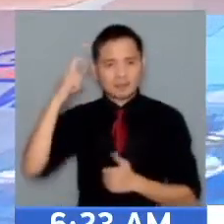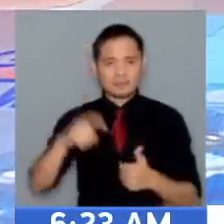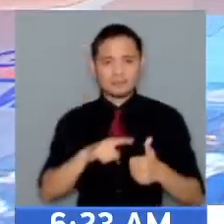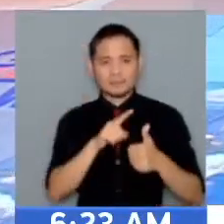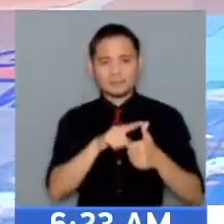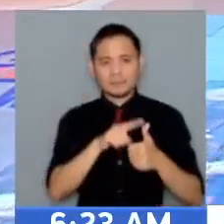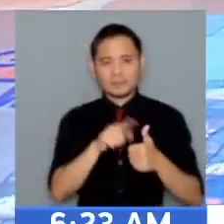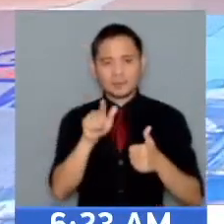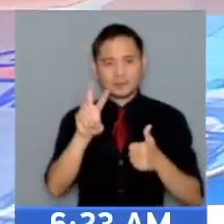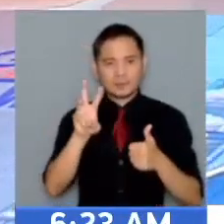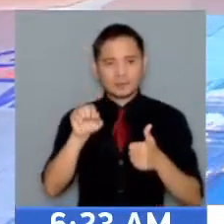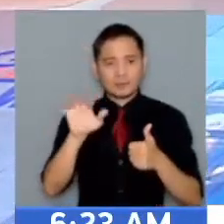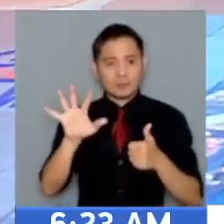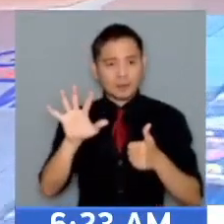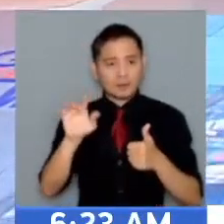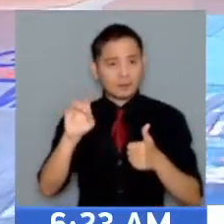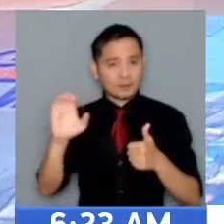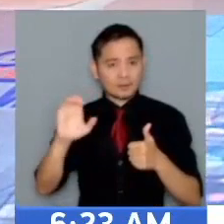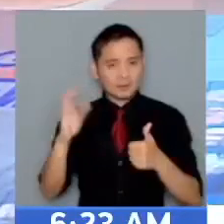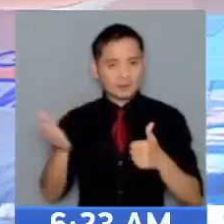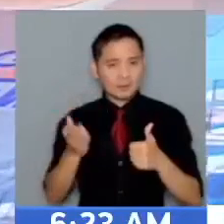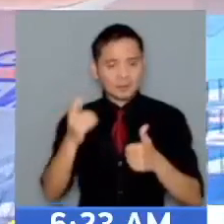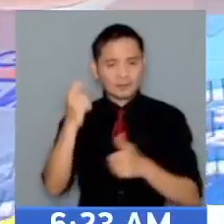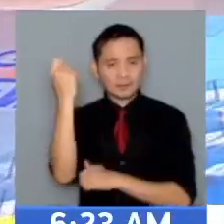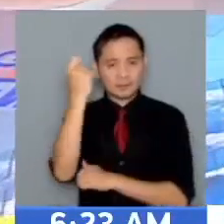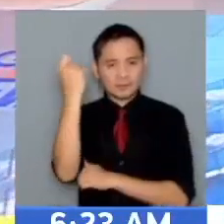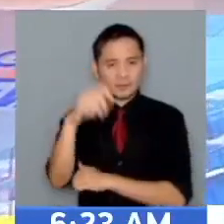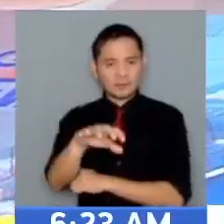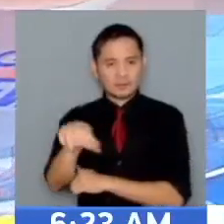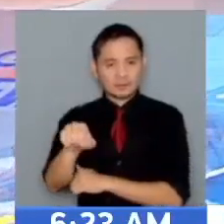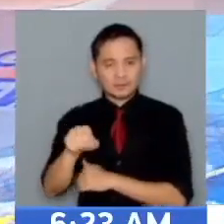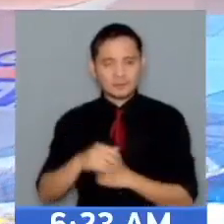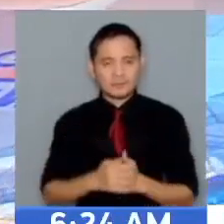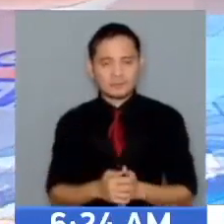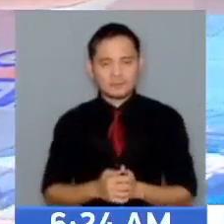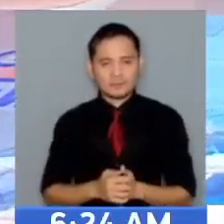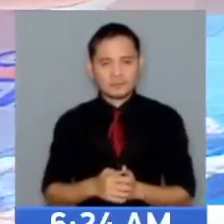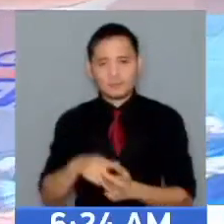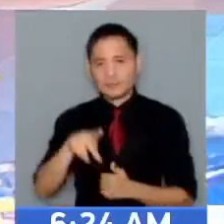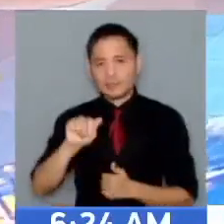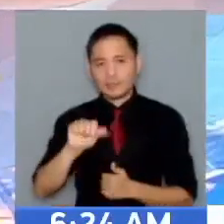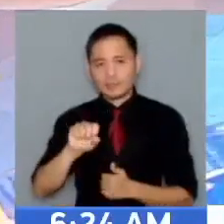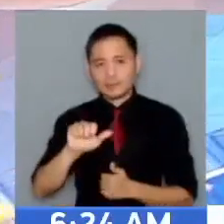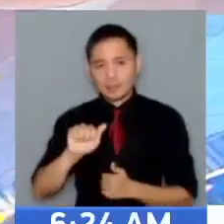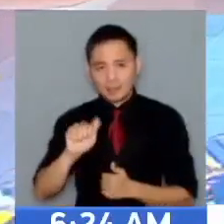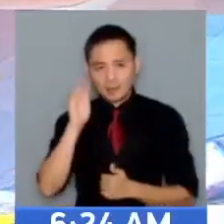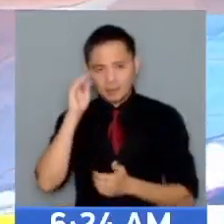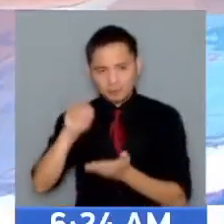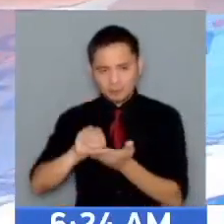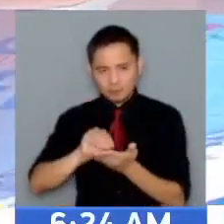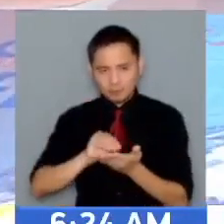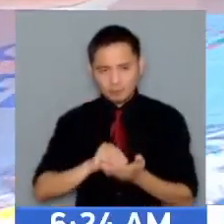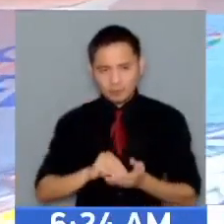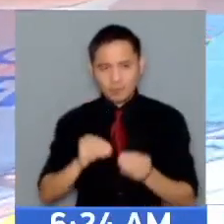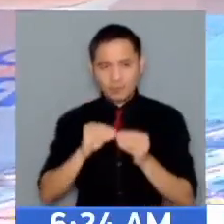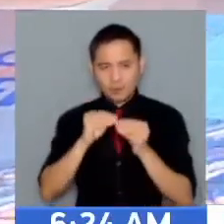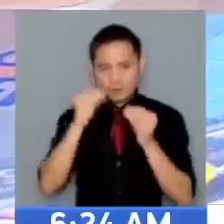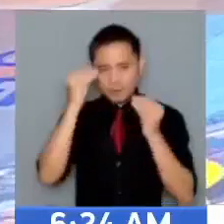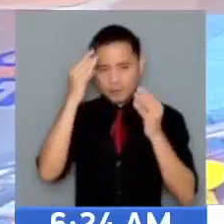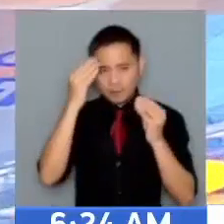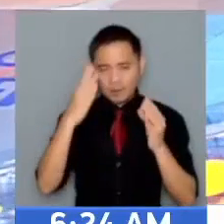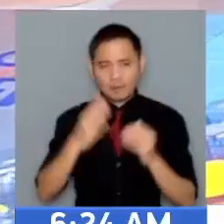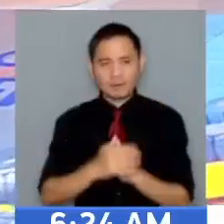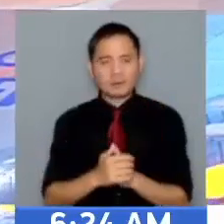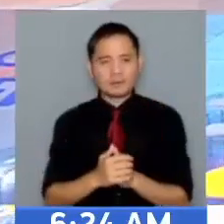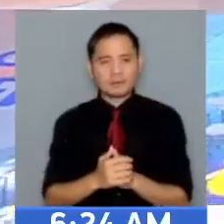degrees Celsius sa Tuguegarao, Cagayan. Hihintayin pa raw ng PAGASA ang datos sa mga susunod pang oras bago makapagtala ng